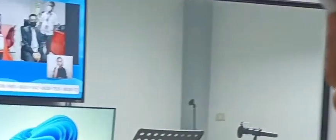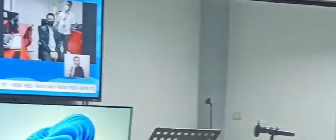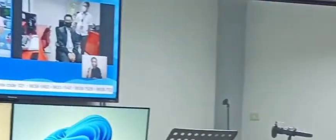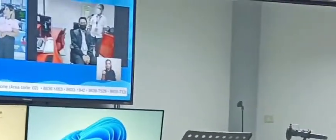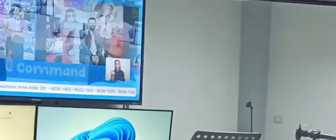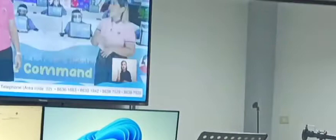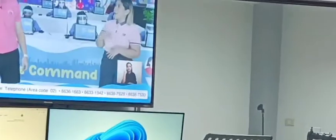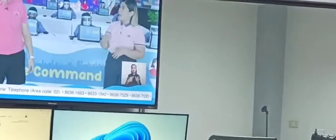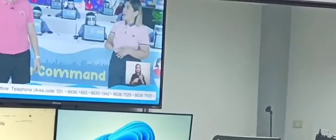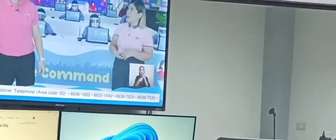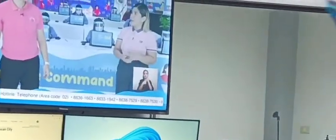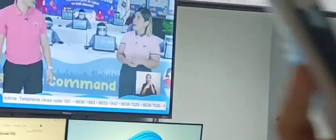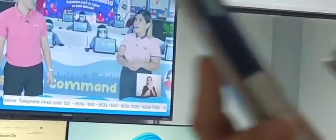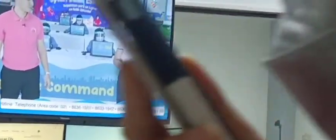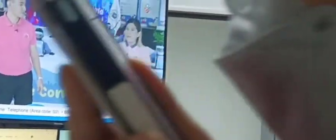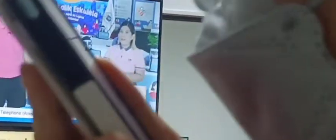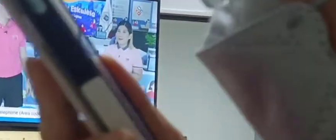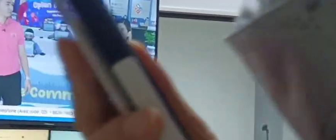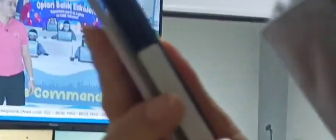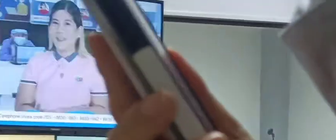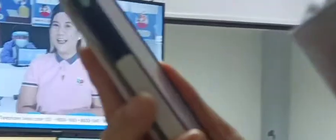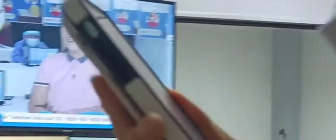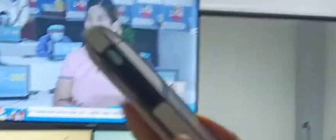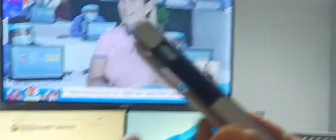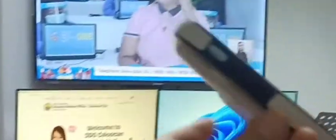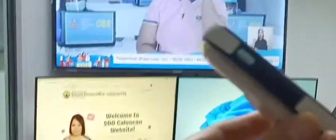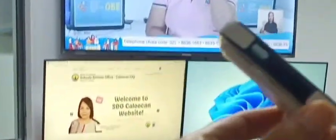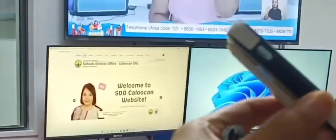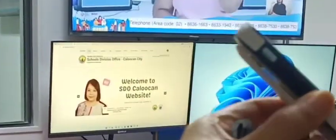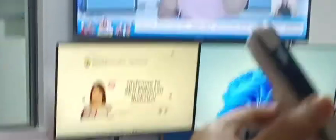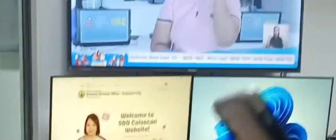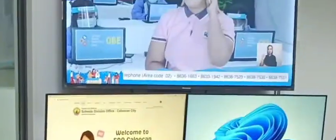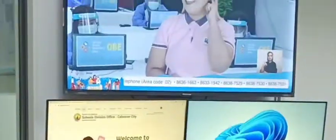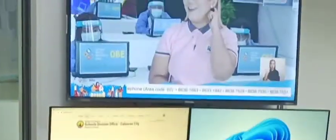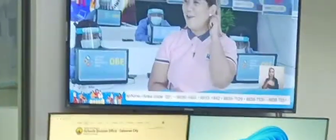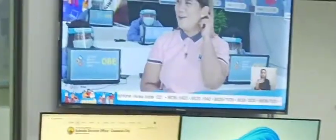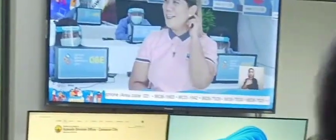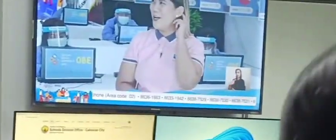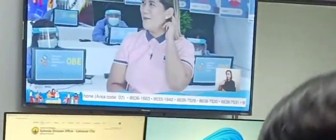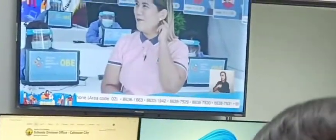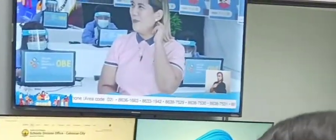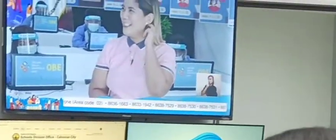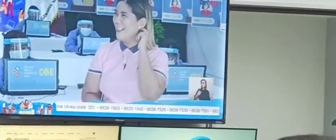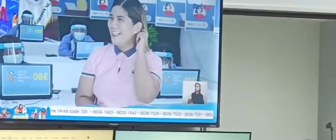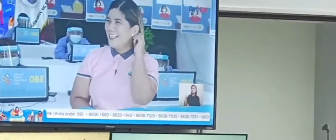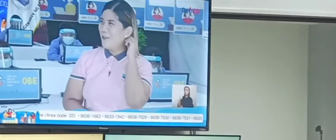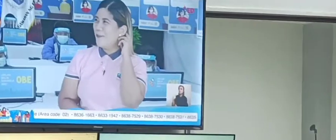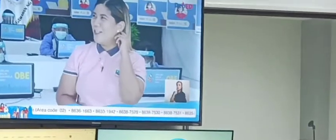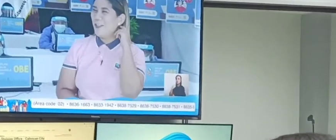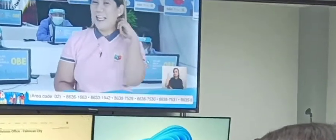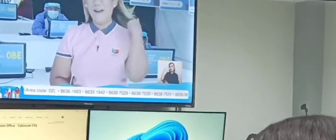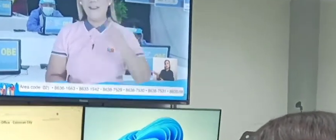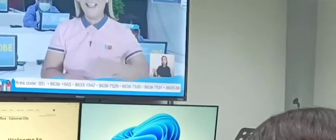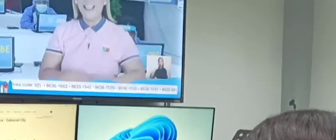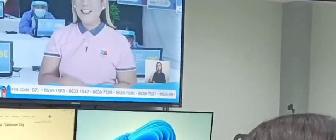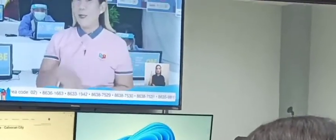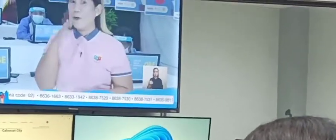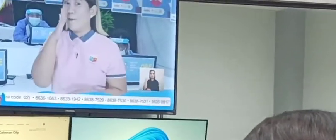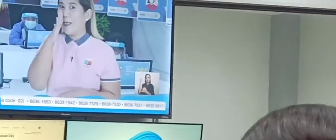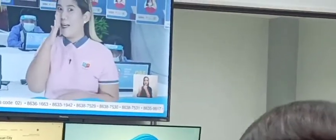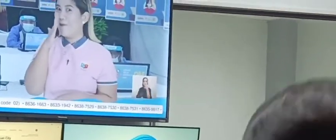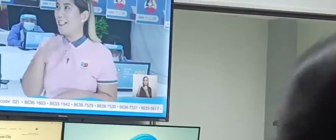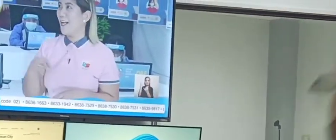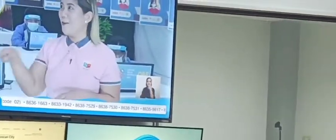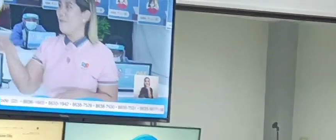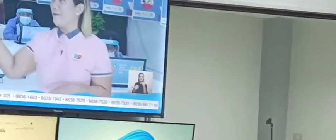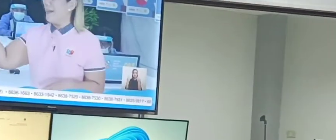Alright. So, kitang-kita po natin ngayon dyan ang media center, if I'm not mistaken po. At ulitin ko po,